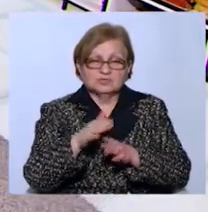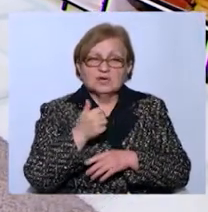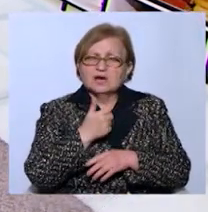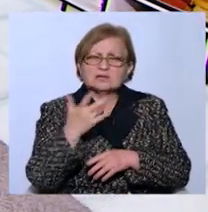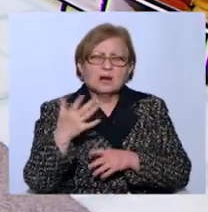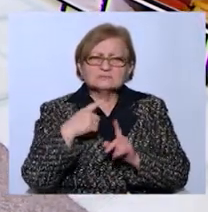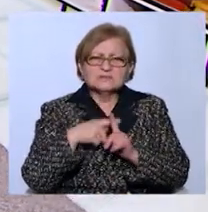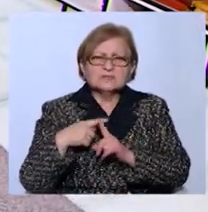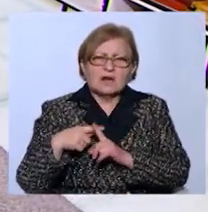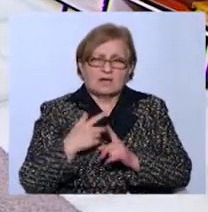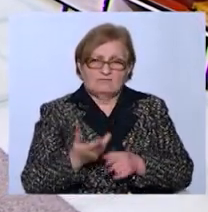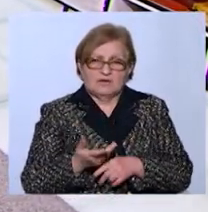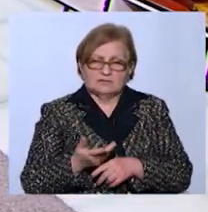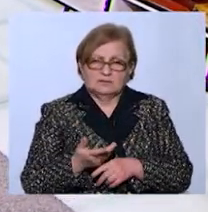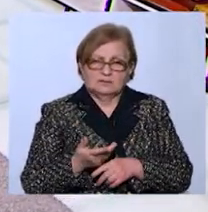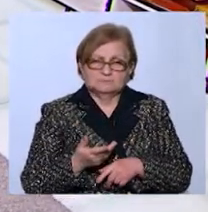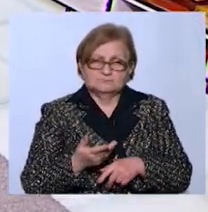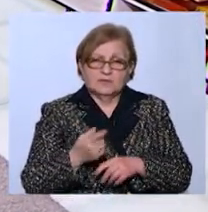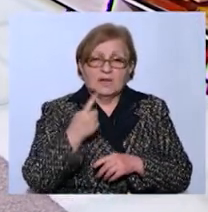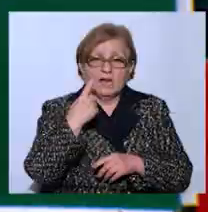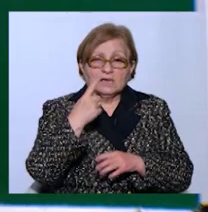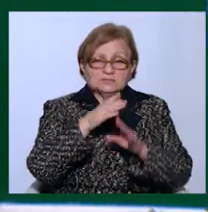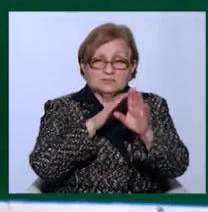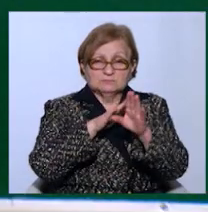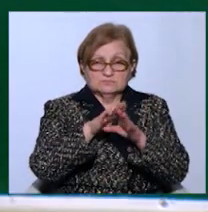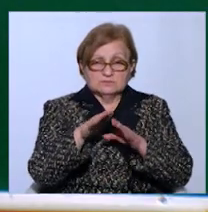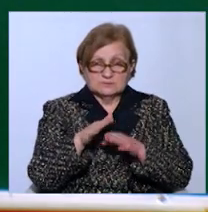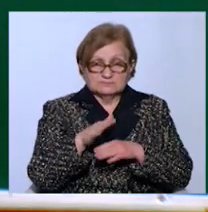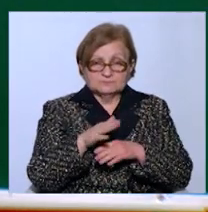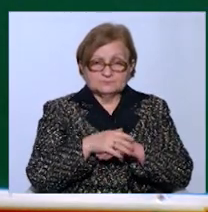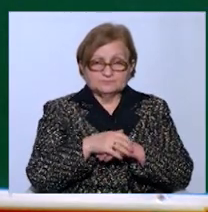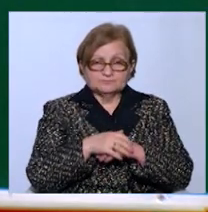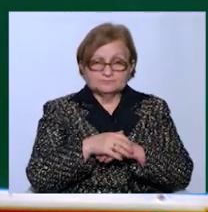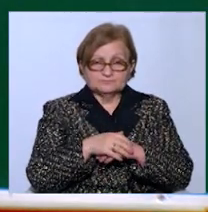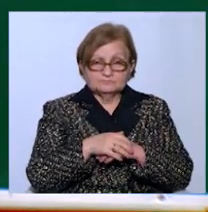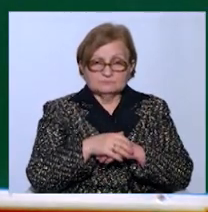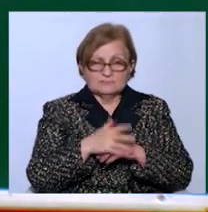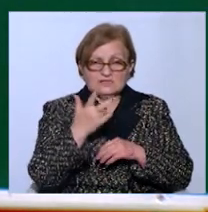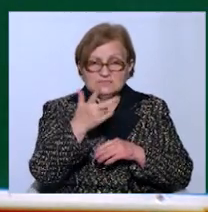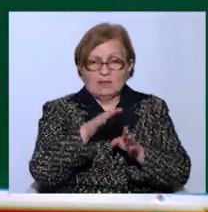ნახევარია? აი 1-მთელი, აი 2-მთელი, აი 3-მთელი.